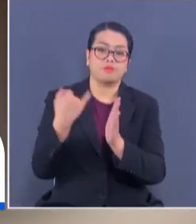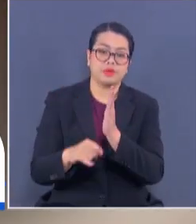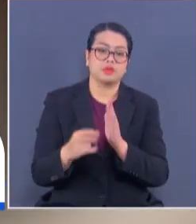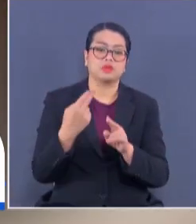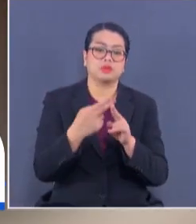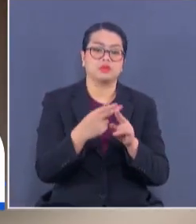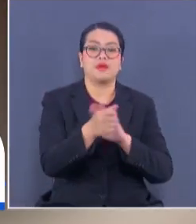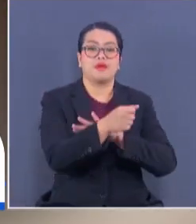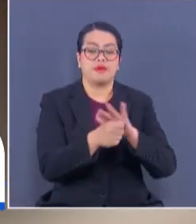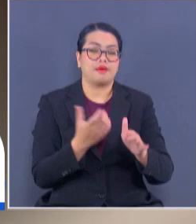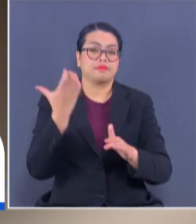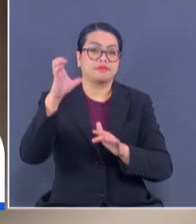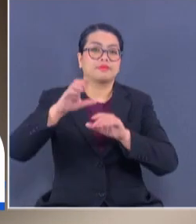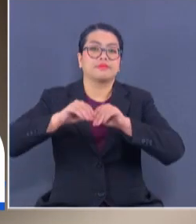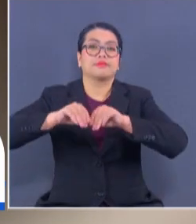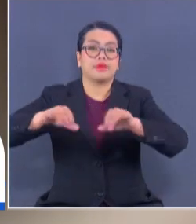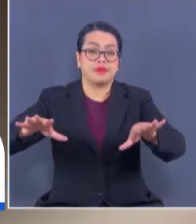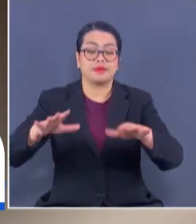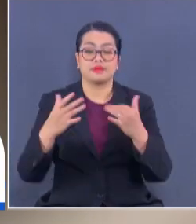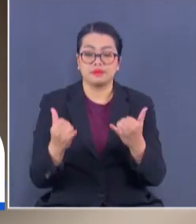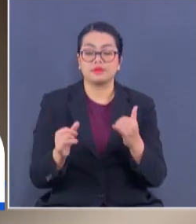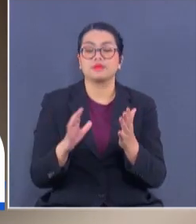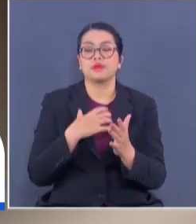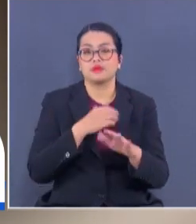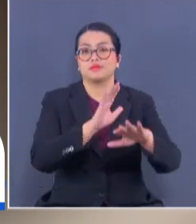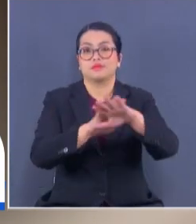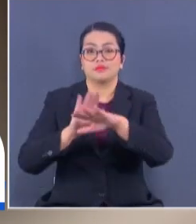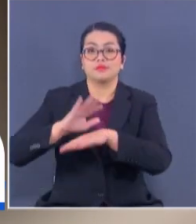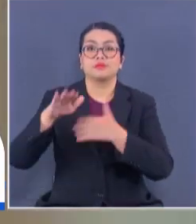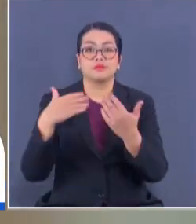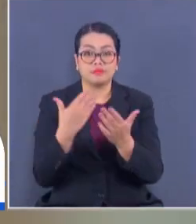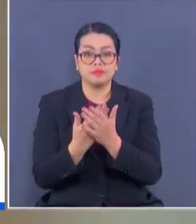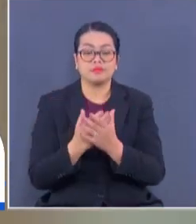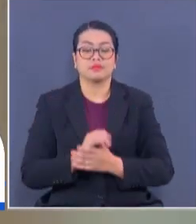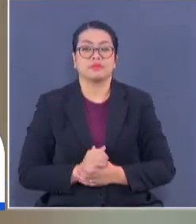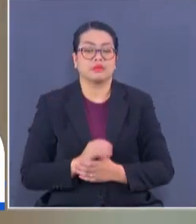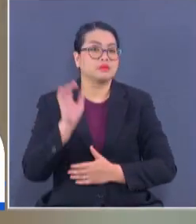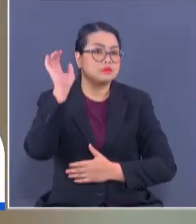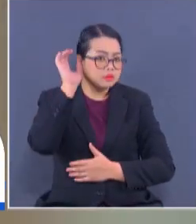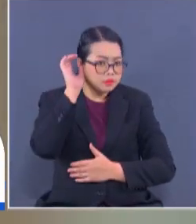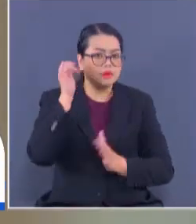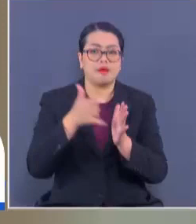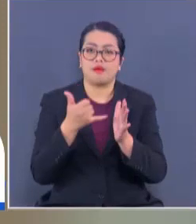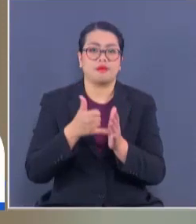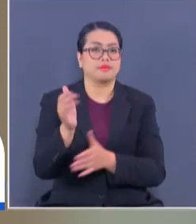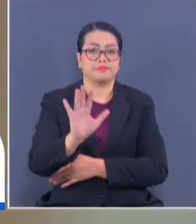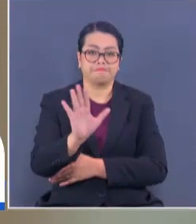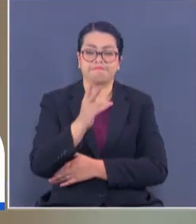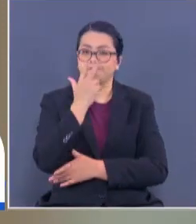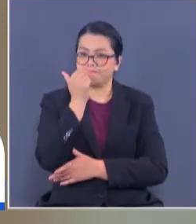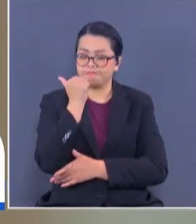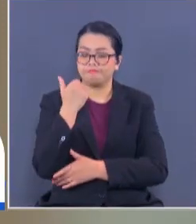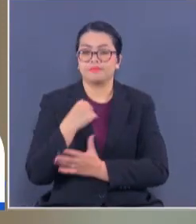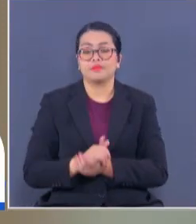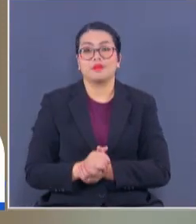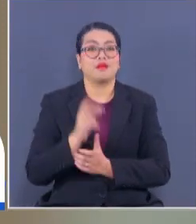ดไม่ให้ไปหลอกลวงผู้อื่นอีกสุดท้ายนี้พิมพ์ก็อยากจะเตือนทุกคนนะคะว่าอย่าหลงเชื่อใครง่ายๆโดยเฉพาะ